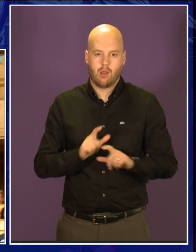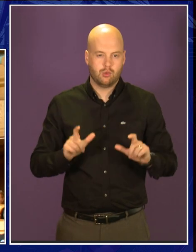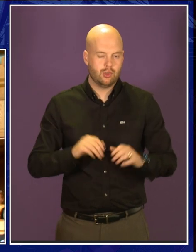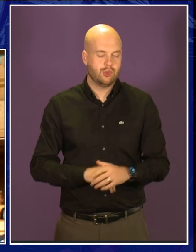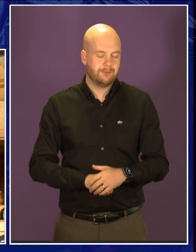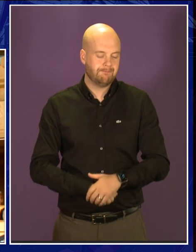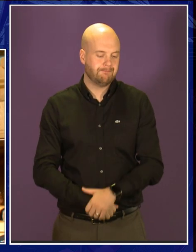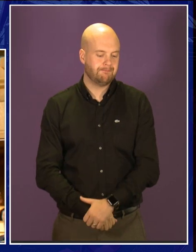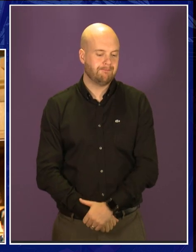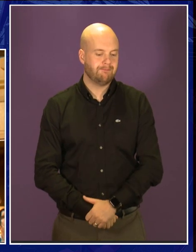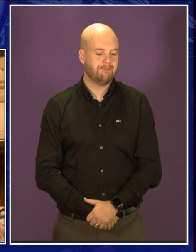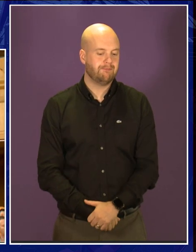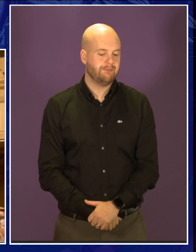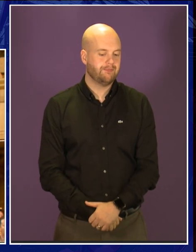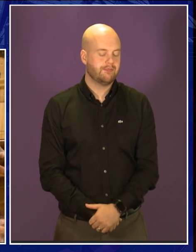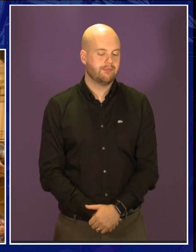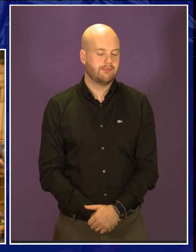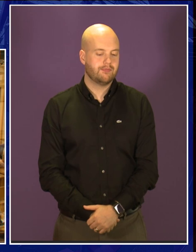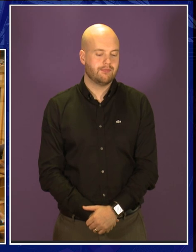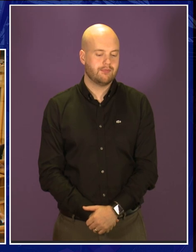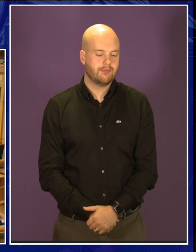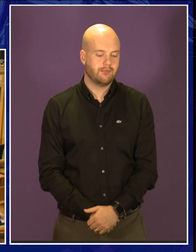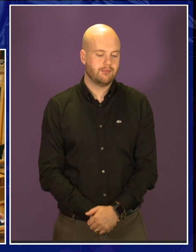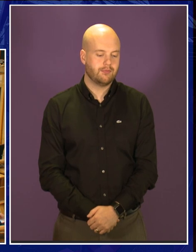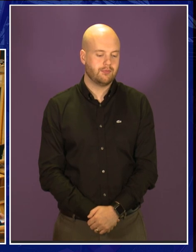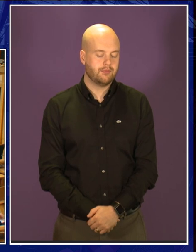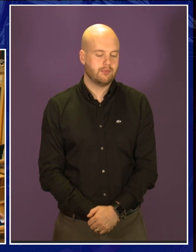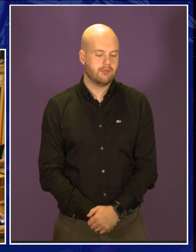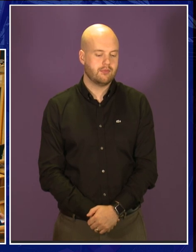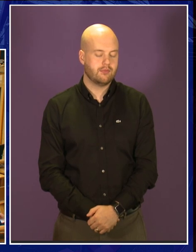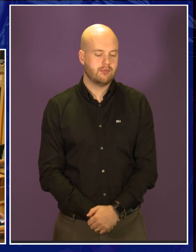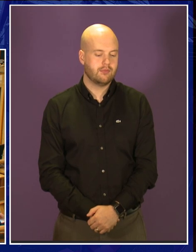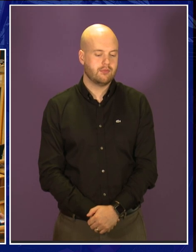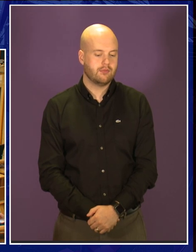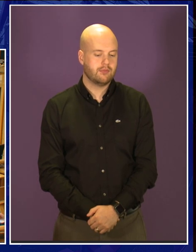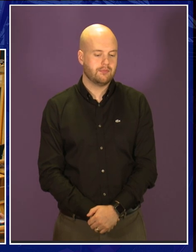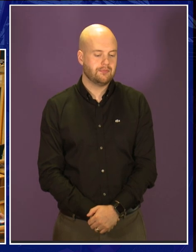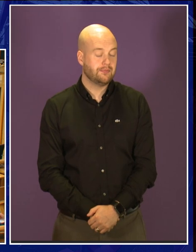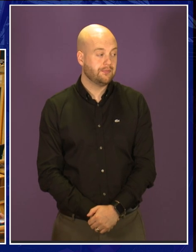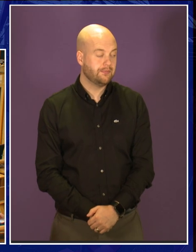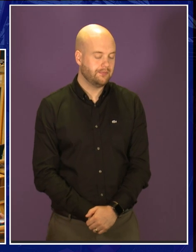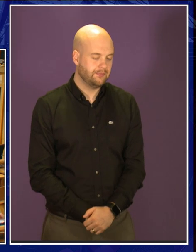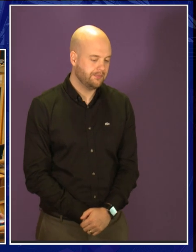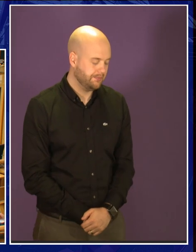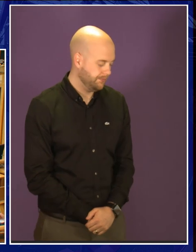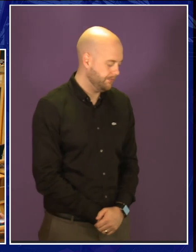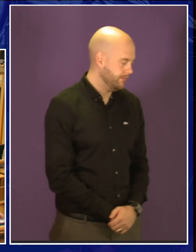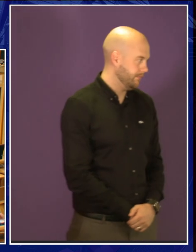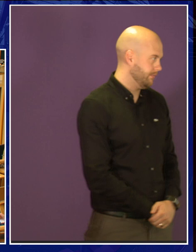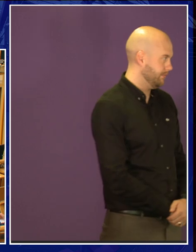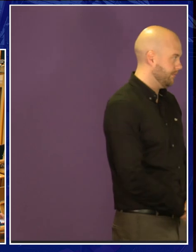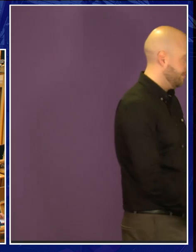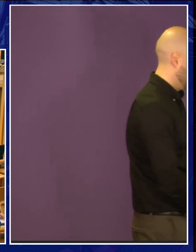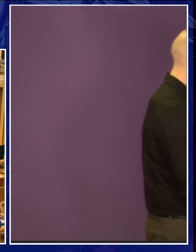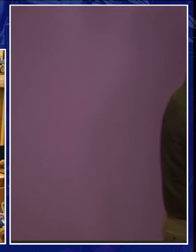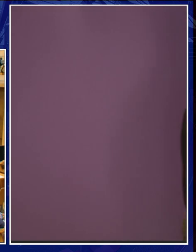More, more, more, wararaye. More, more, more, we.